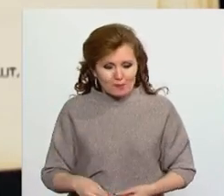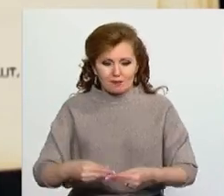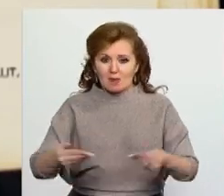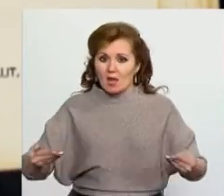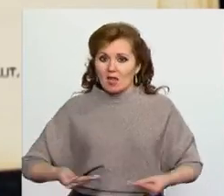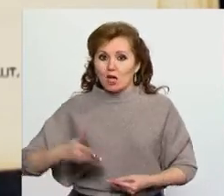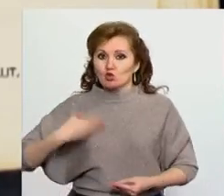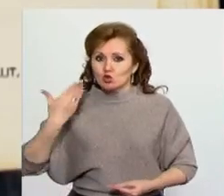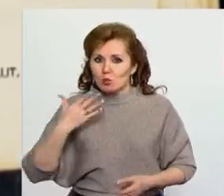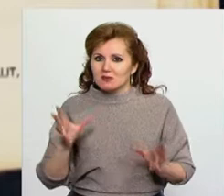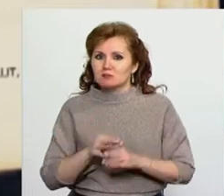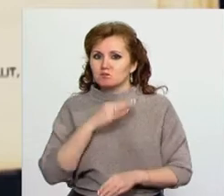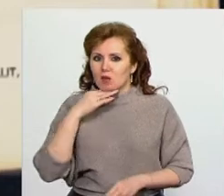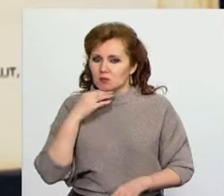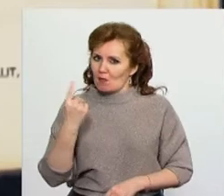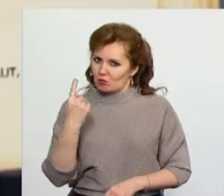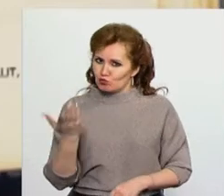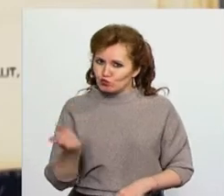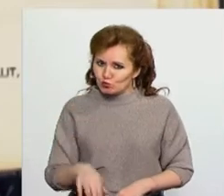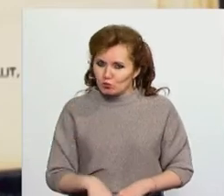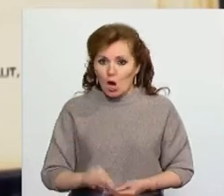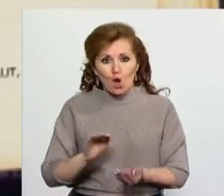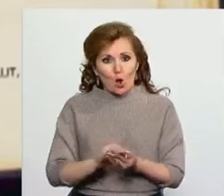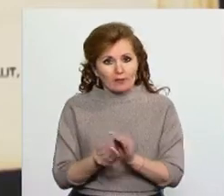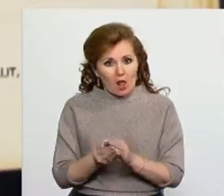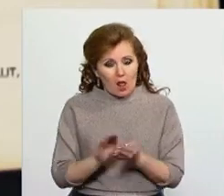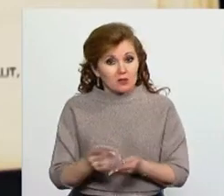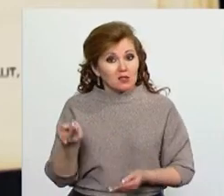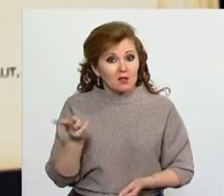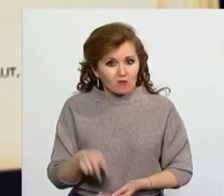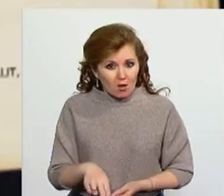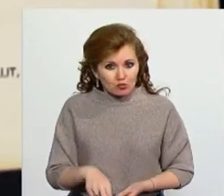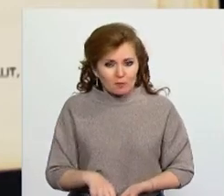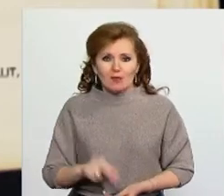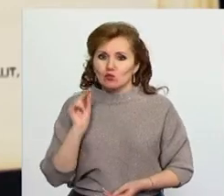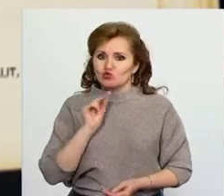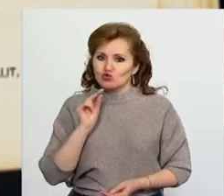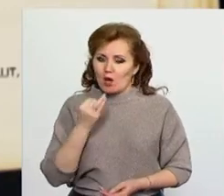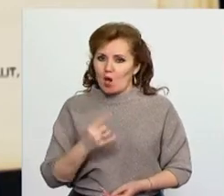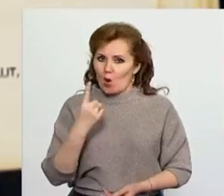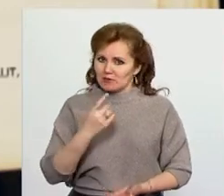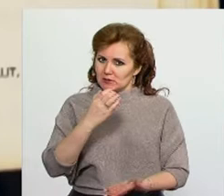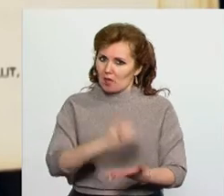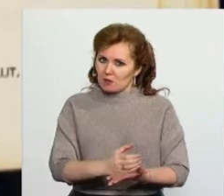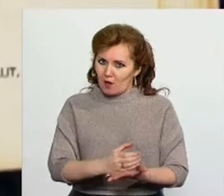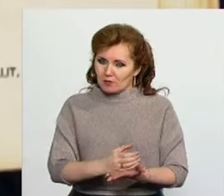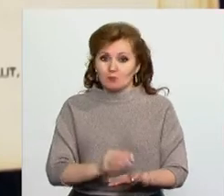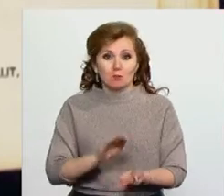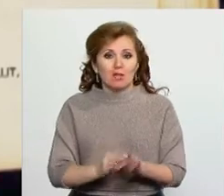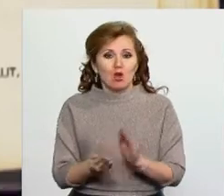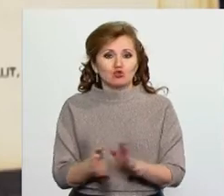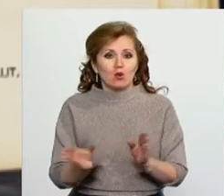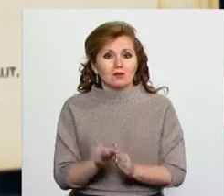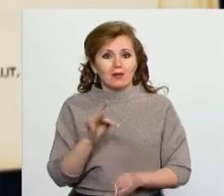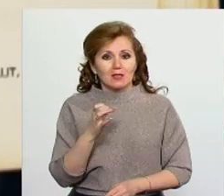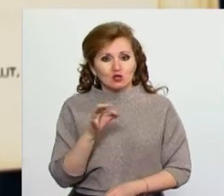с мясом – 1 штука. Котлетки – 2 штуки. Чай – 1 стакан. Пирожок с рисом и